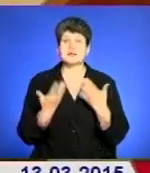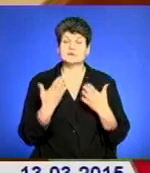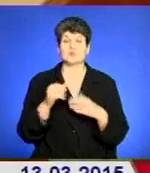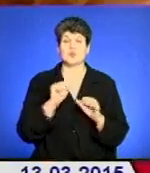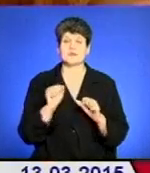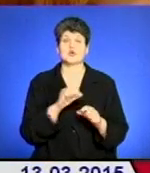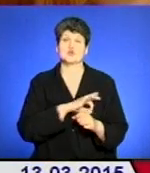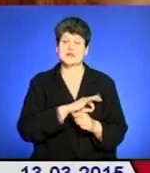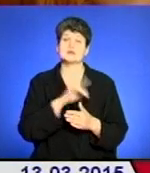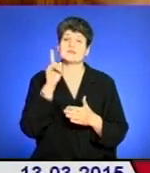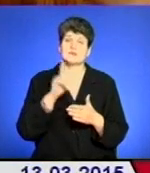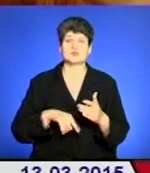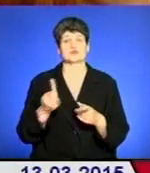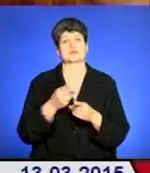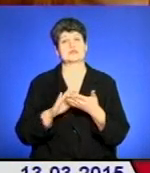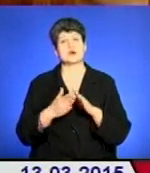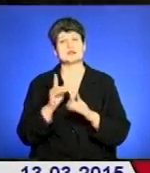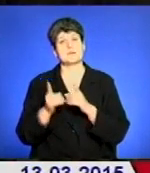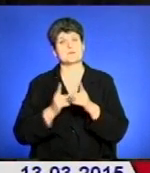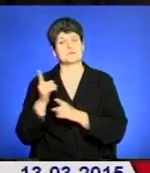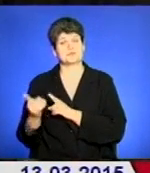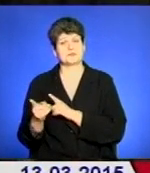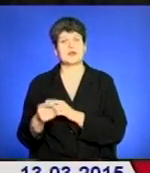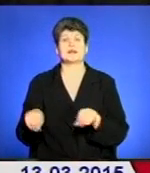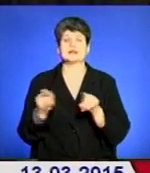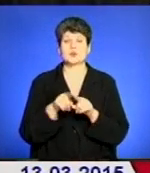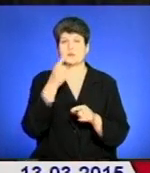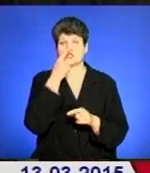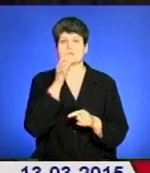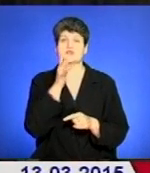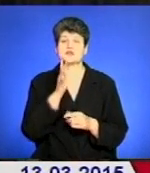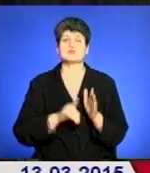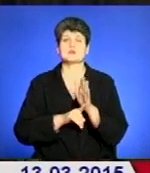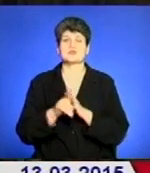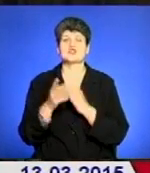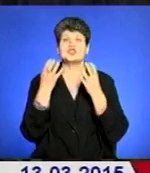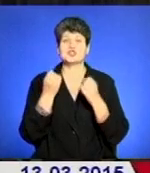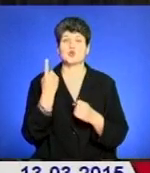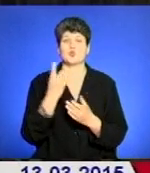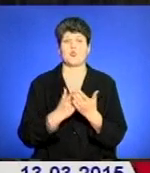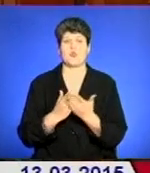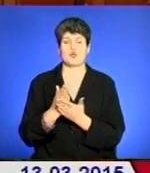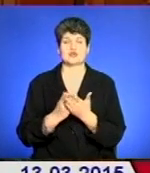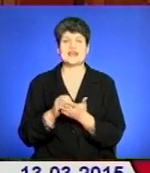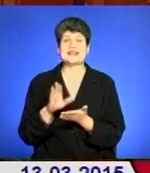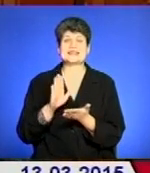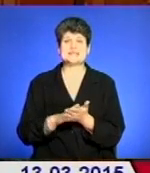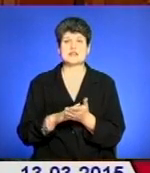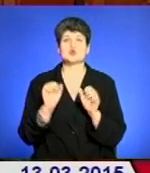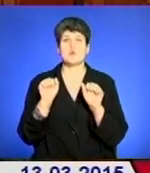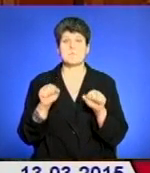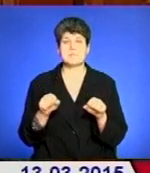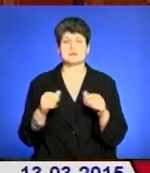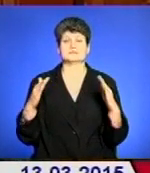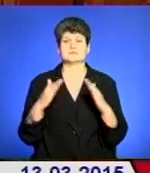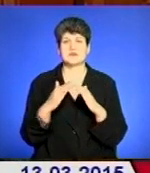юстиції сподіваються, що ситуація зміниться. Також найближчим часом запровадять ще одну послугу – реєстрацію прав на